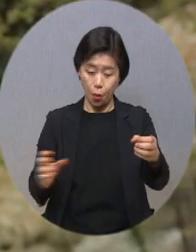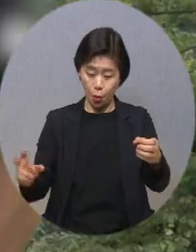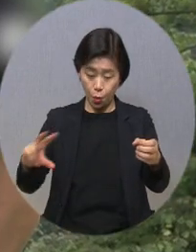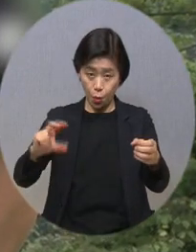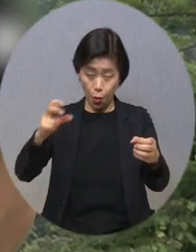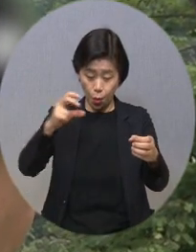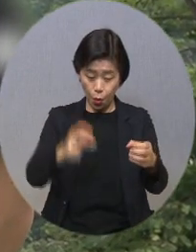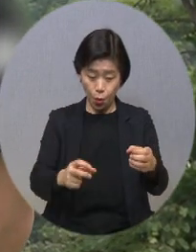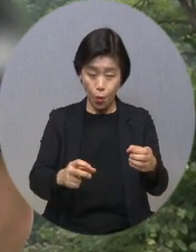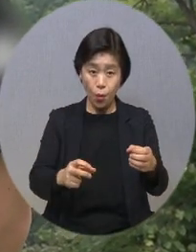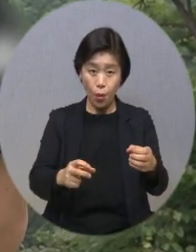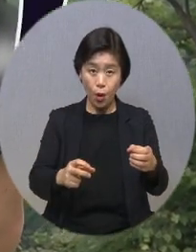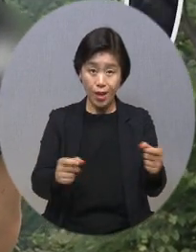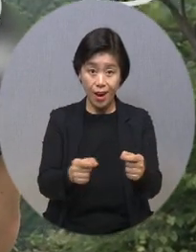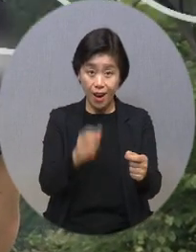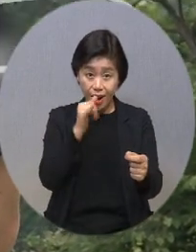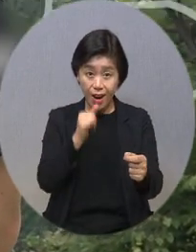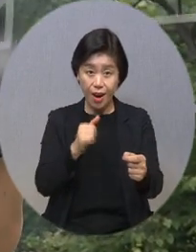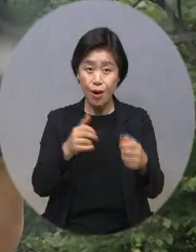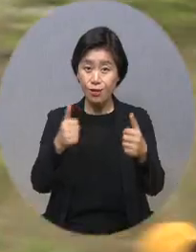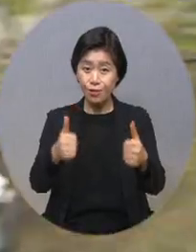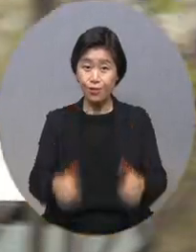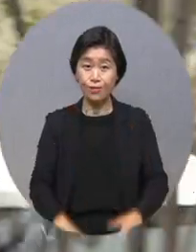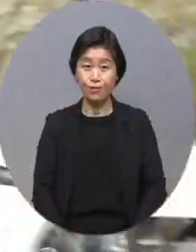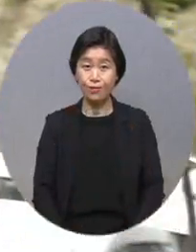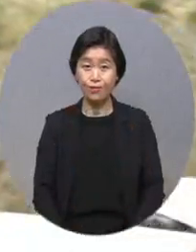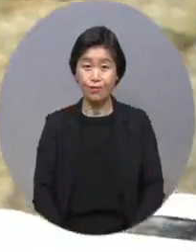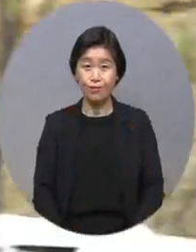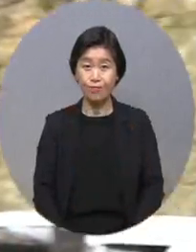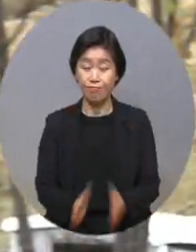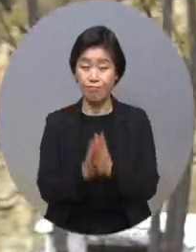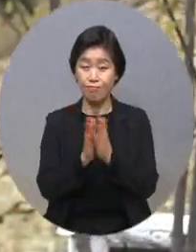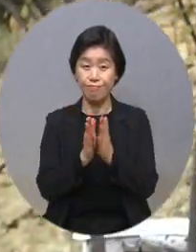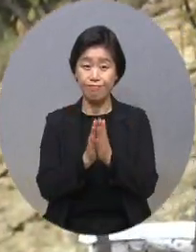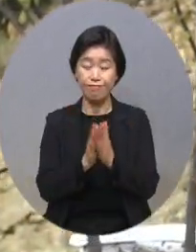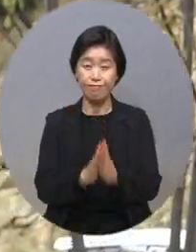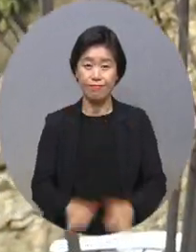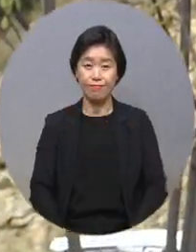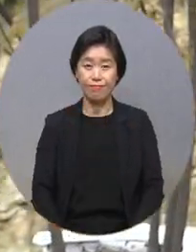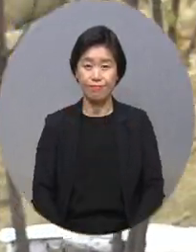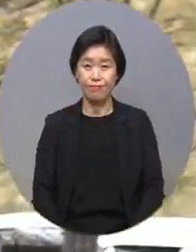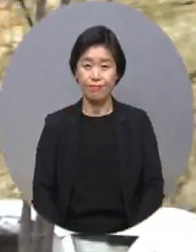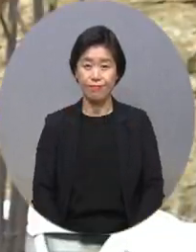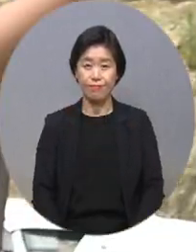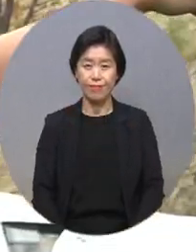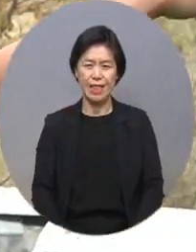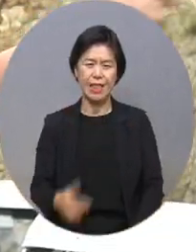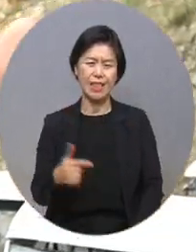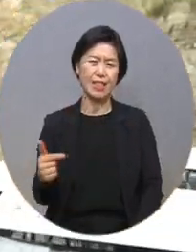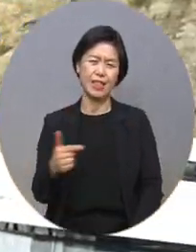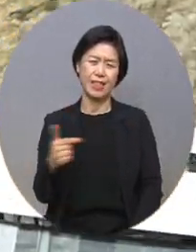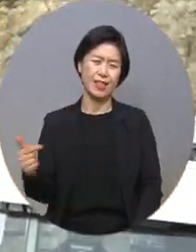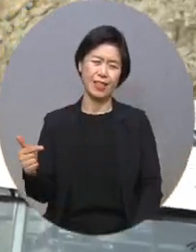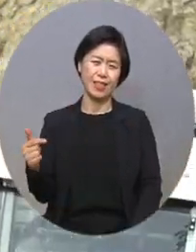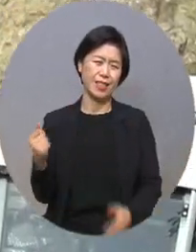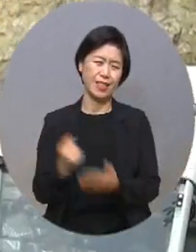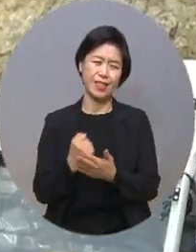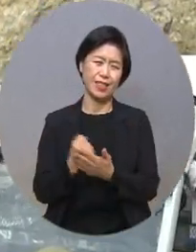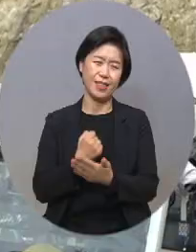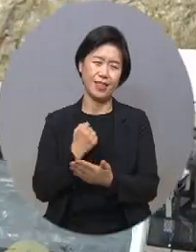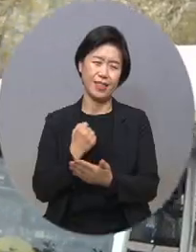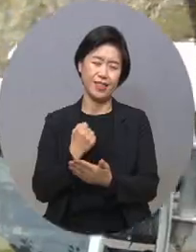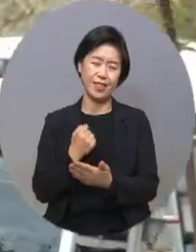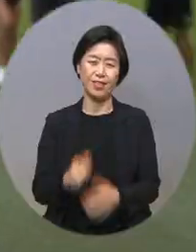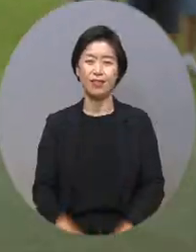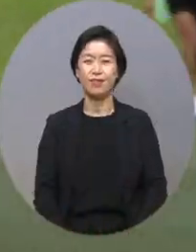나이스! 오, 진짜 잘 친 것 같아. 잘 친 것 같아. 어디다? 아 너무 아 크다. 컸어. 어? 큰발인데 컸어.